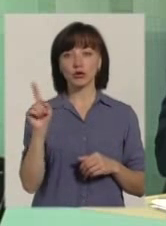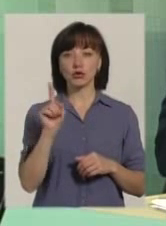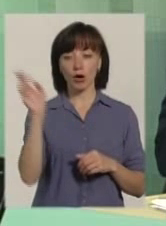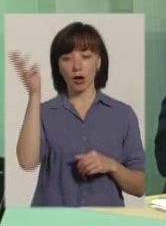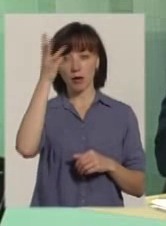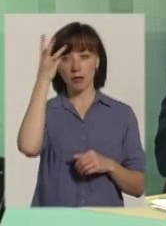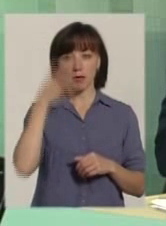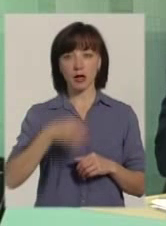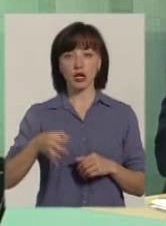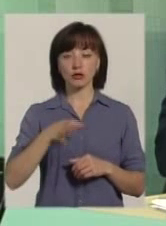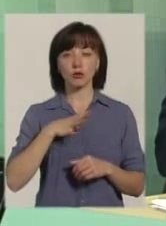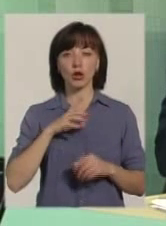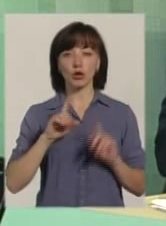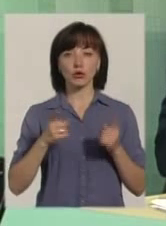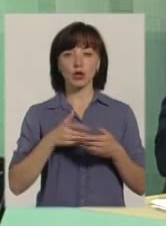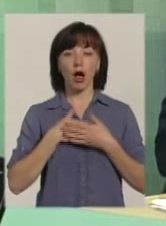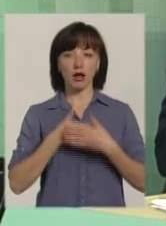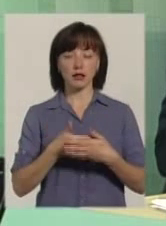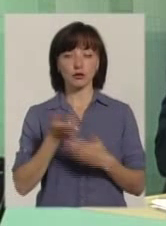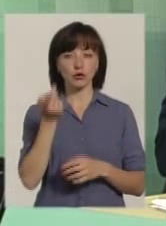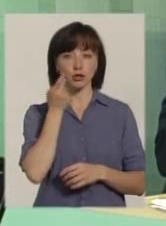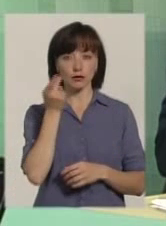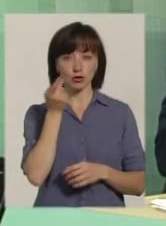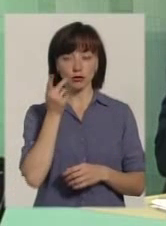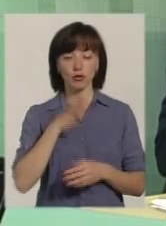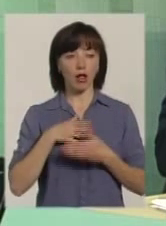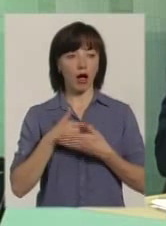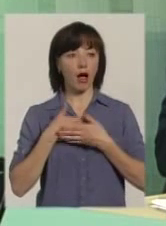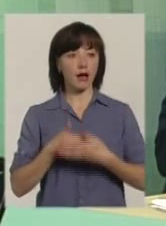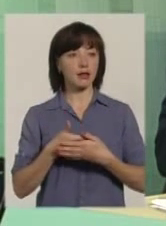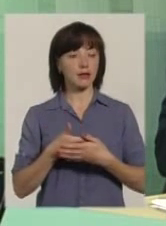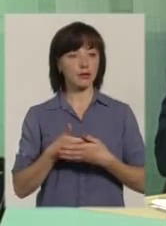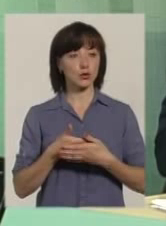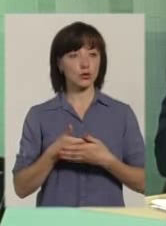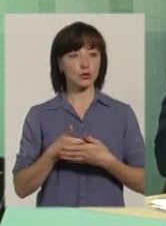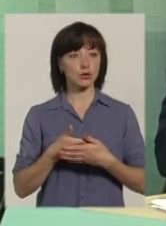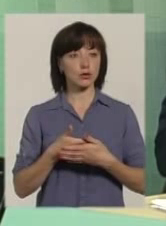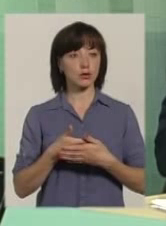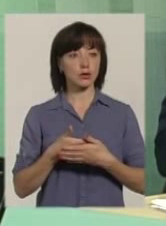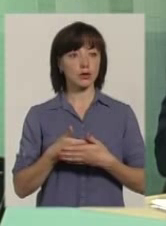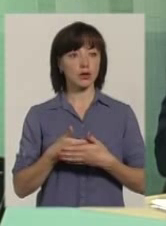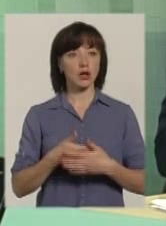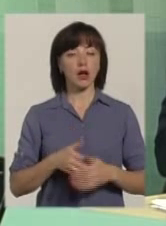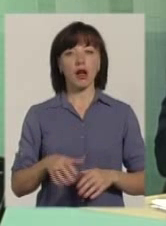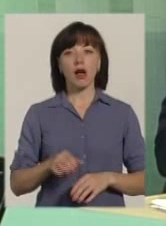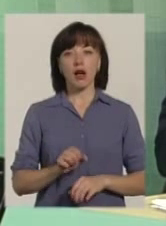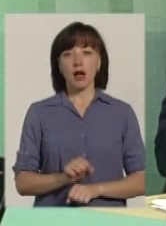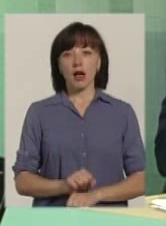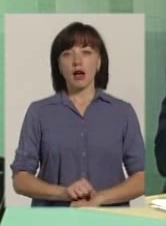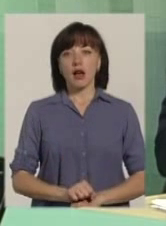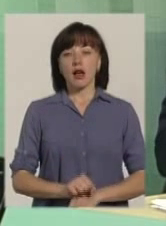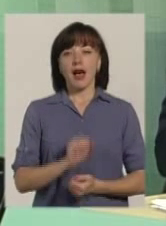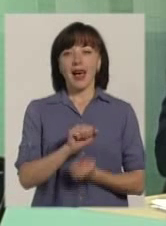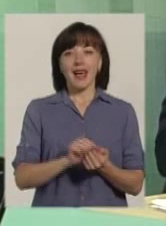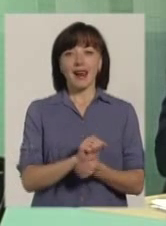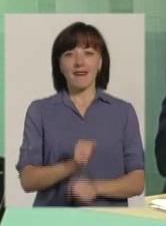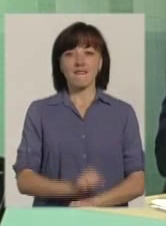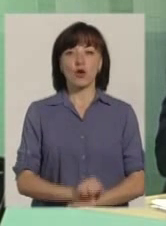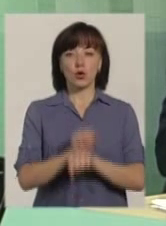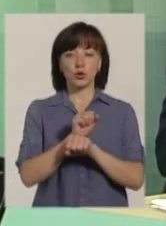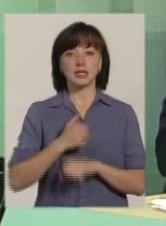Хмельниччина була дуже активною завжди, була активною і в Революції Гідності, і це ті